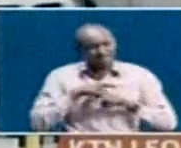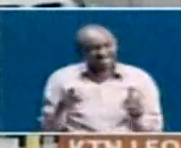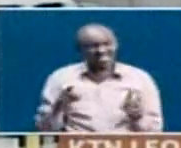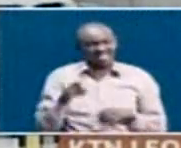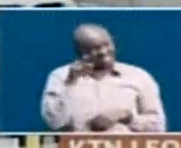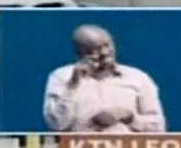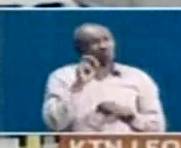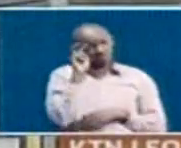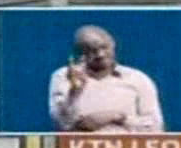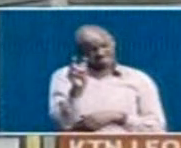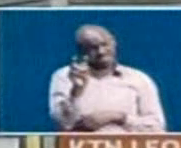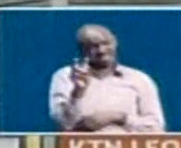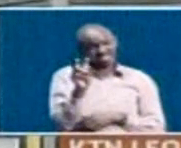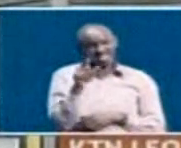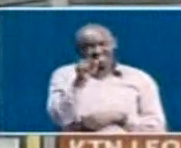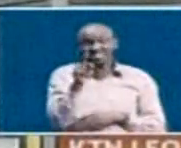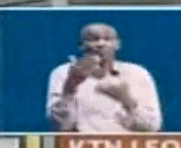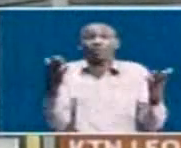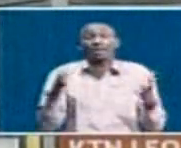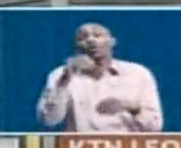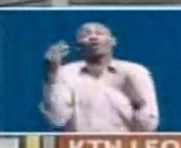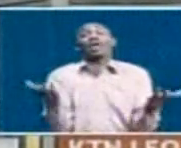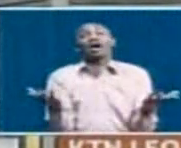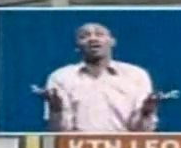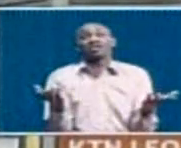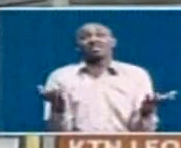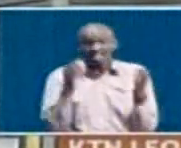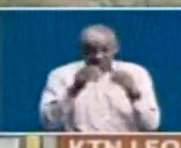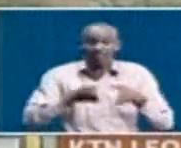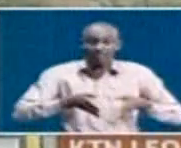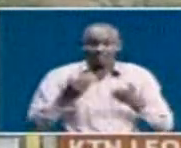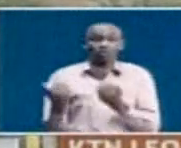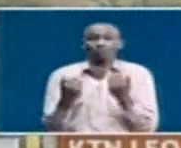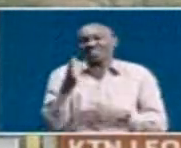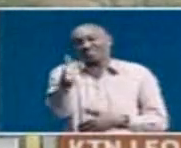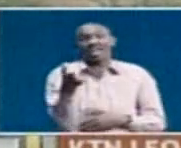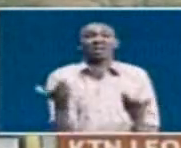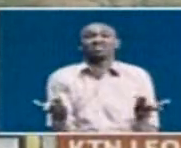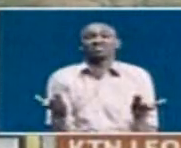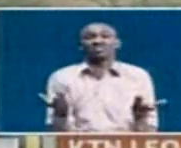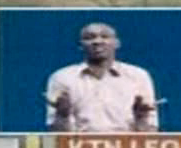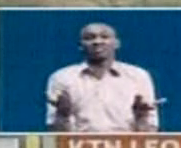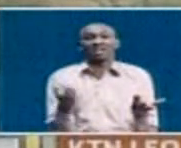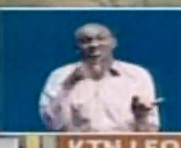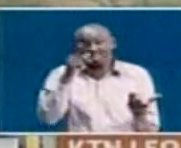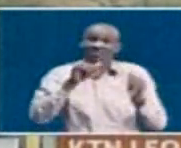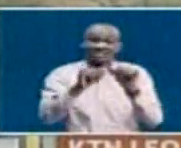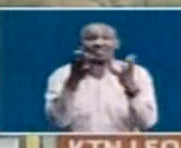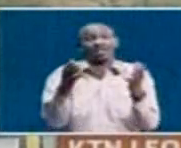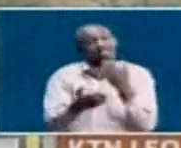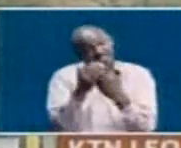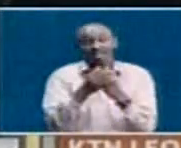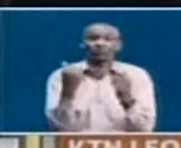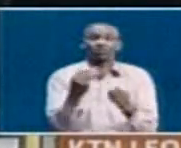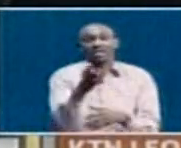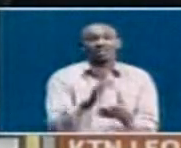ukija ukiangalia after all hizo assets ataenda nazo wapi? Na kama ashazaa watoto wote hao, she still remains hapo hapo tu